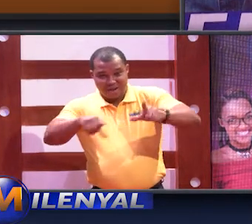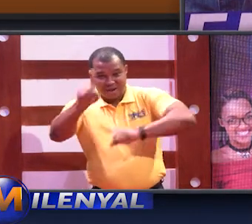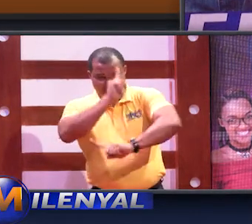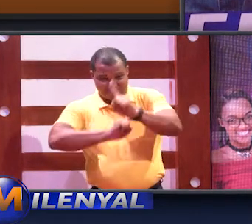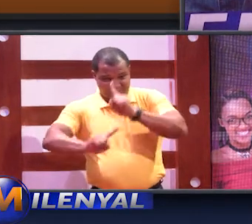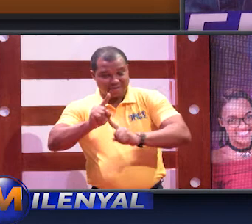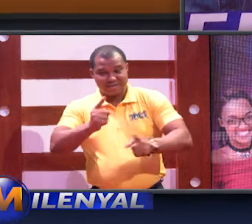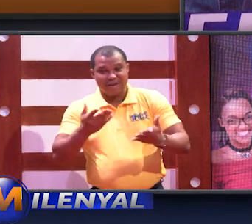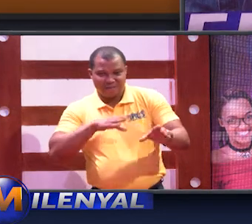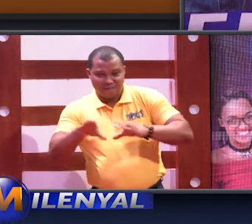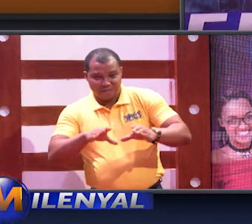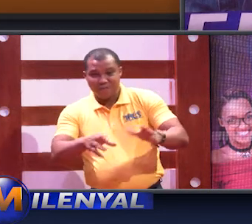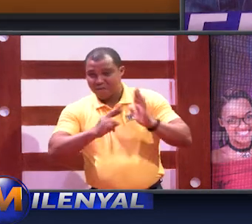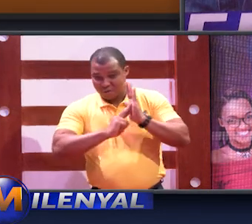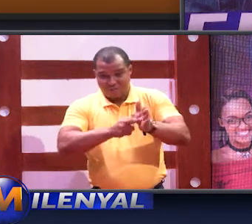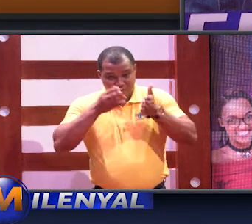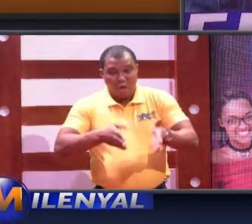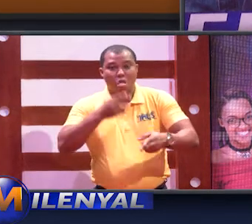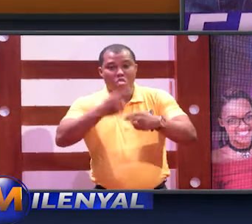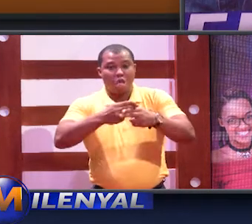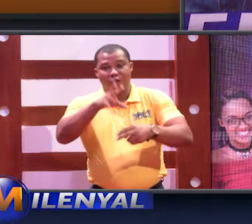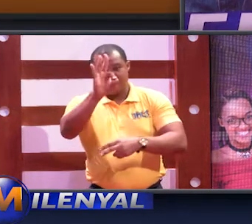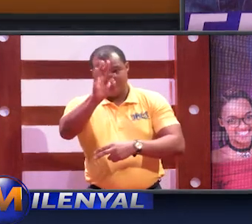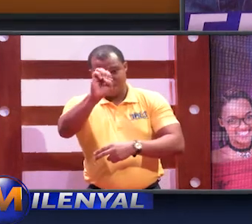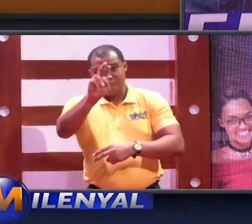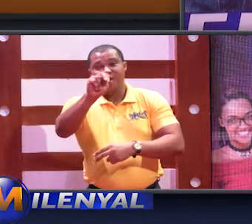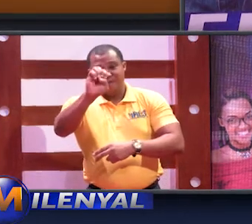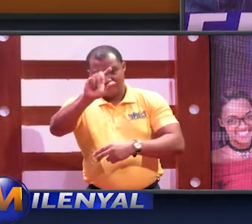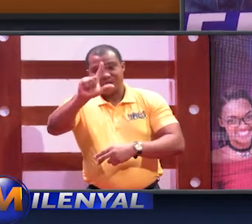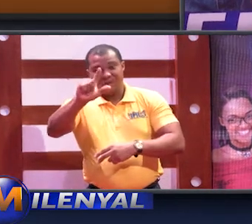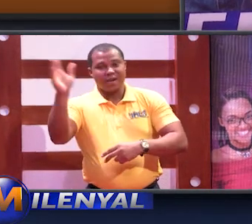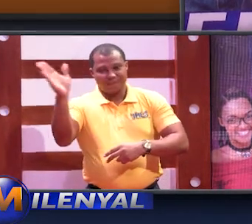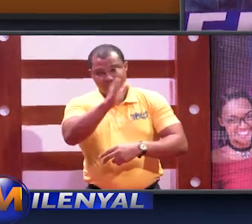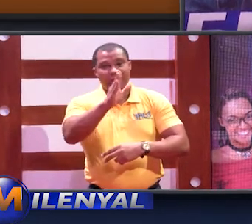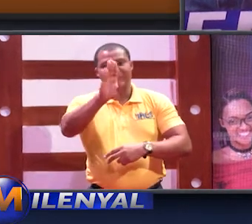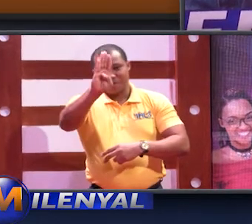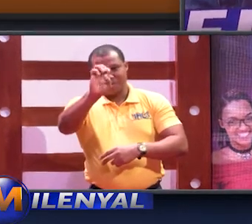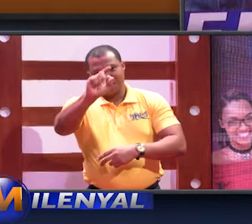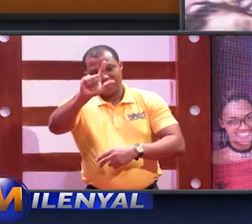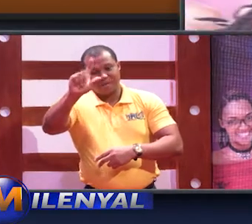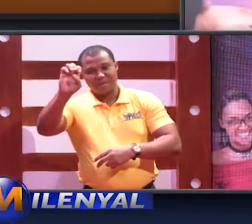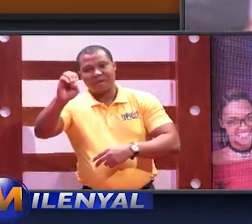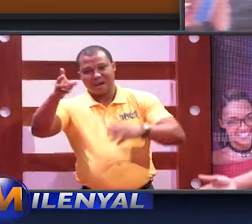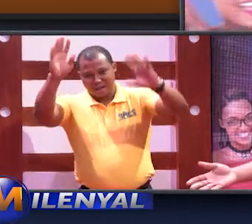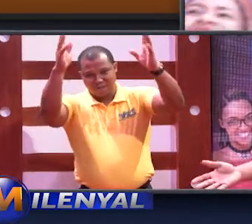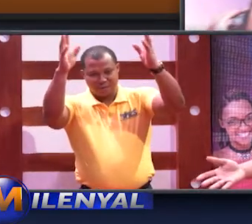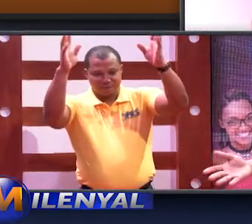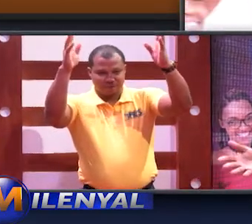un représentant qui avait c'est Fenel Belgode m'a demandé pour le rejoindre sur le podium et m'a demandé pour nous applaudir.